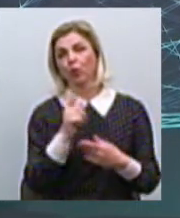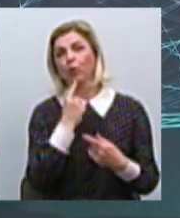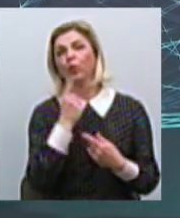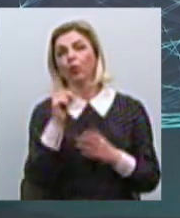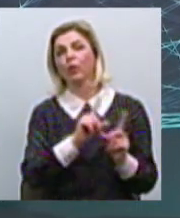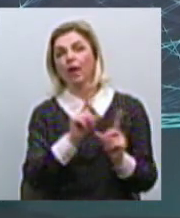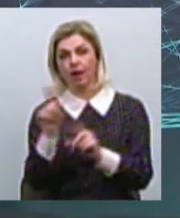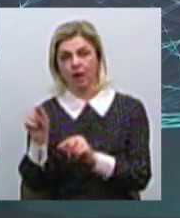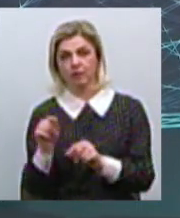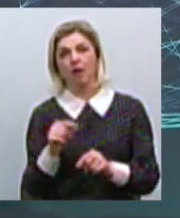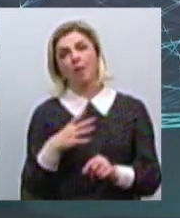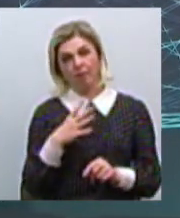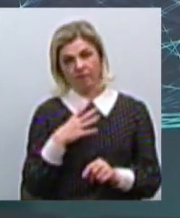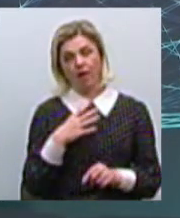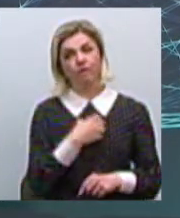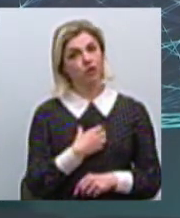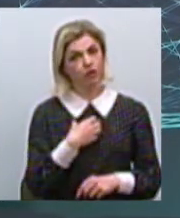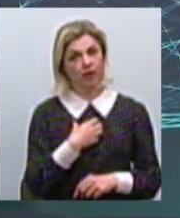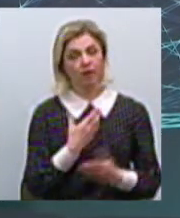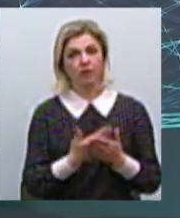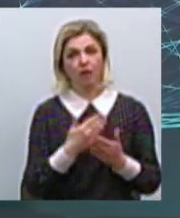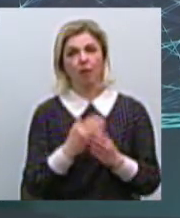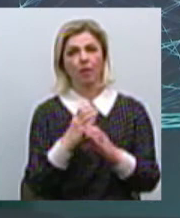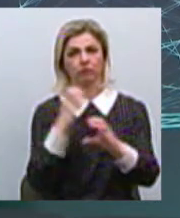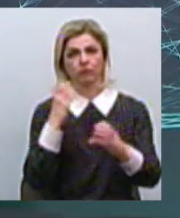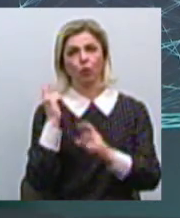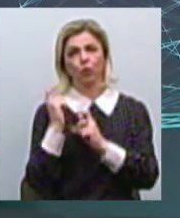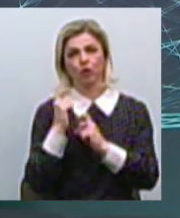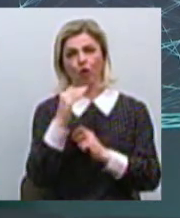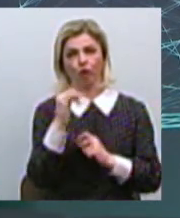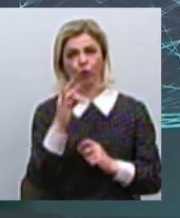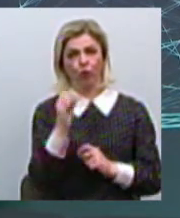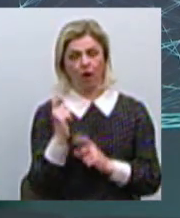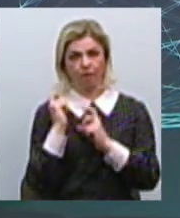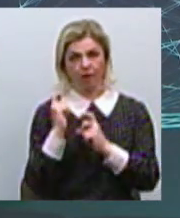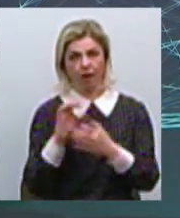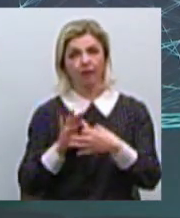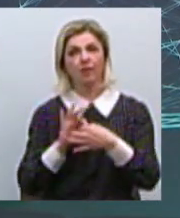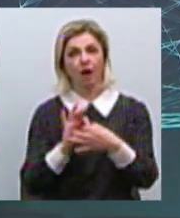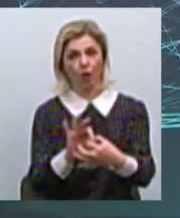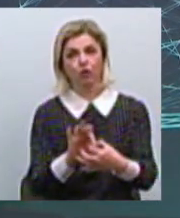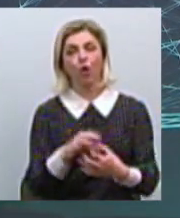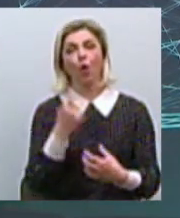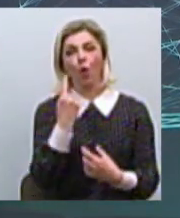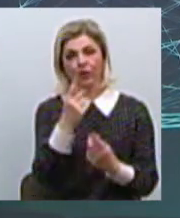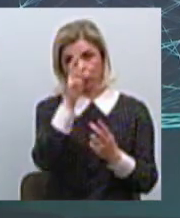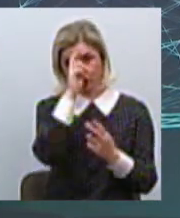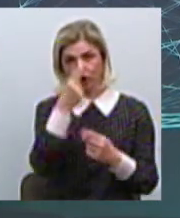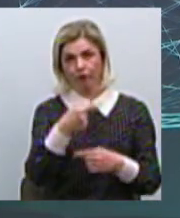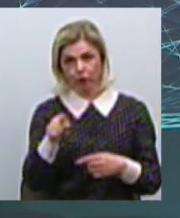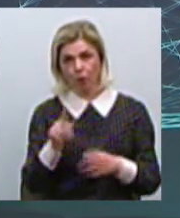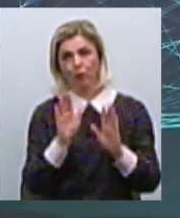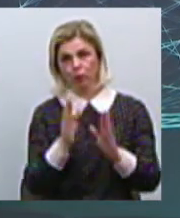деяких випадках це дуже важливо. Наприклад, якщо фура їде, якщо ви знаєте, у тягача один державний номер, який видно